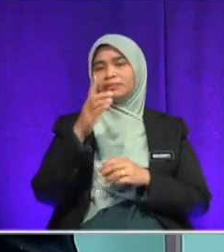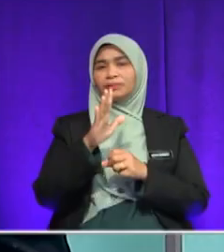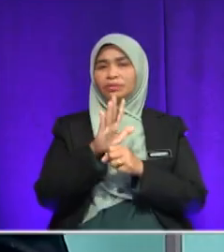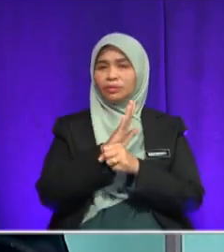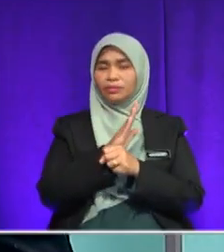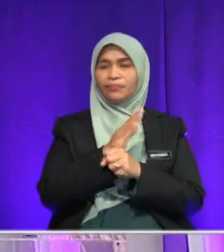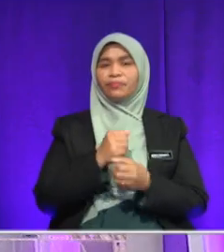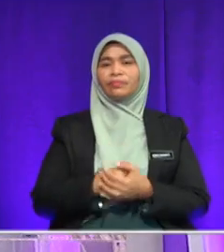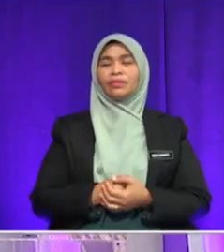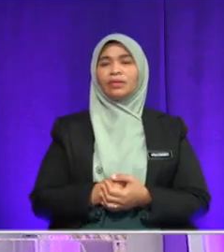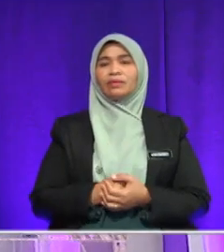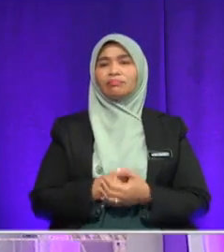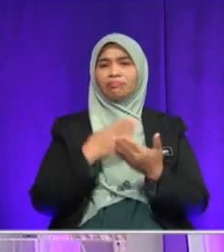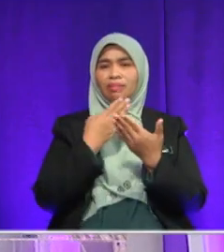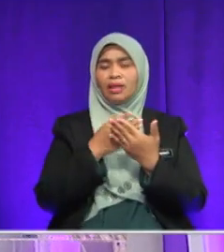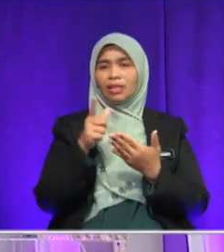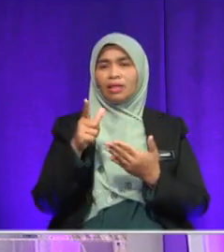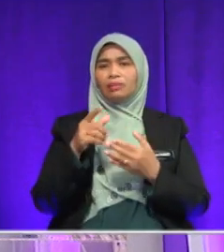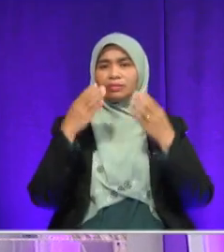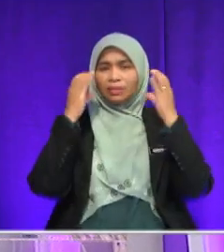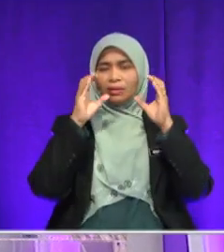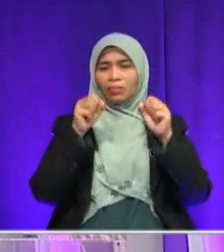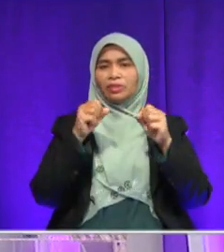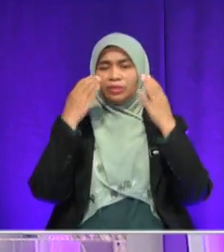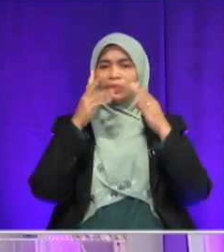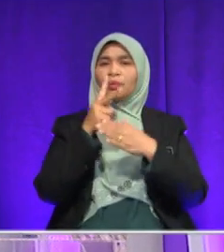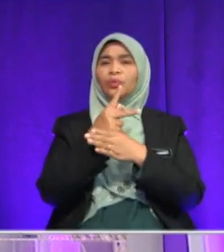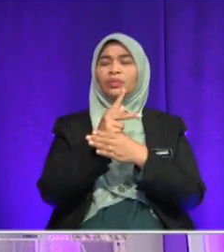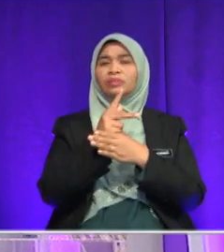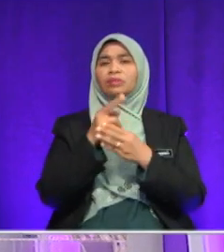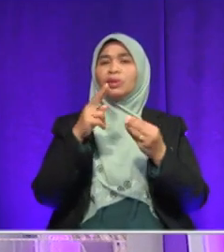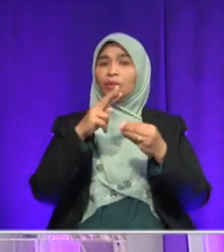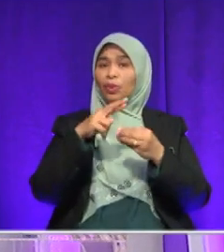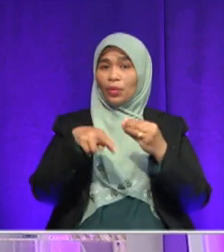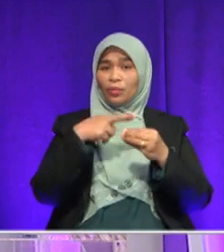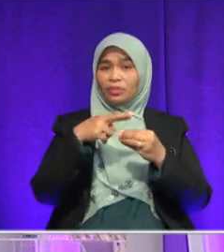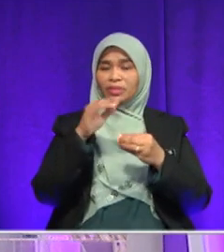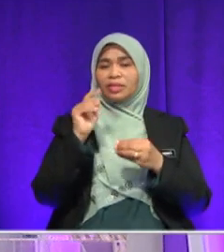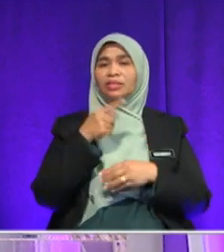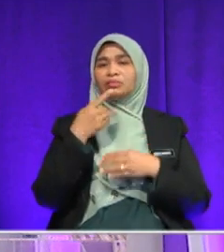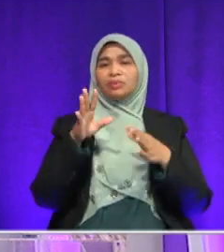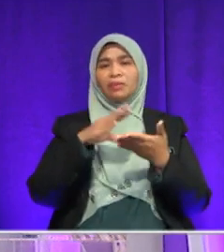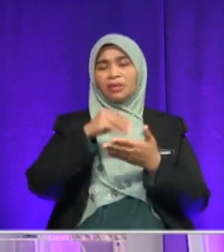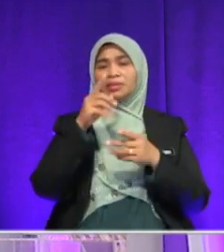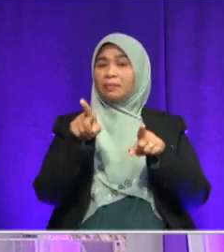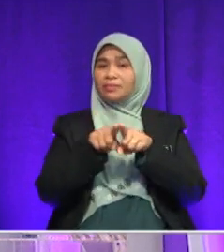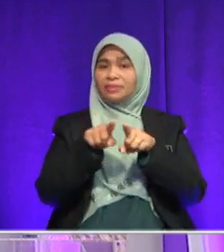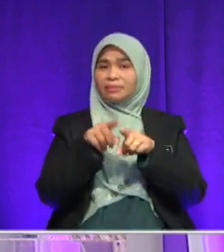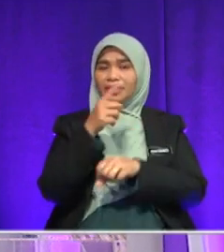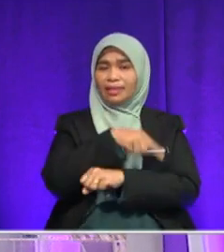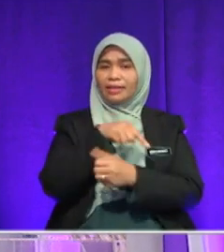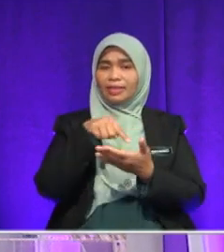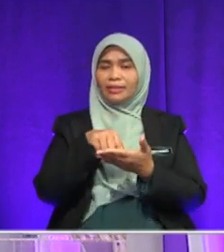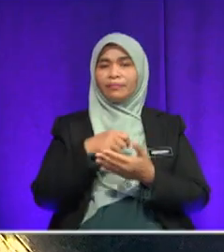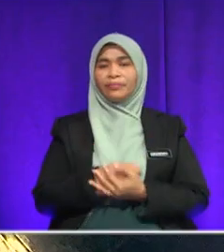markah. Baiklah, cikgu. Okay. Dengan itu kan, cikgu, boleh cikgu kongsikan sedikit rumusan yang kita telah belajar sama-sama hari ini mengenai topik